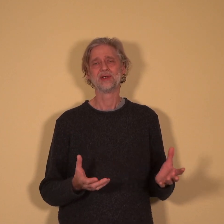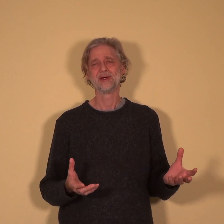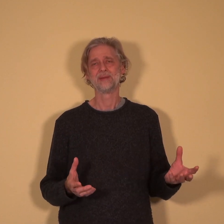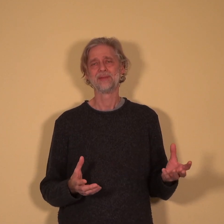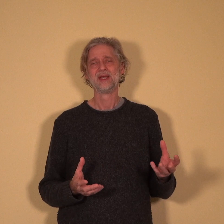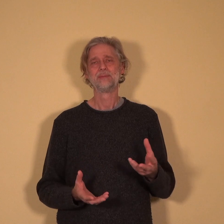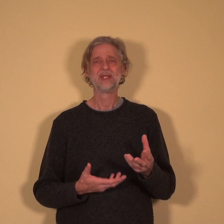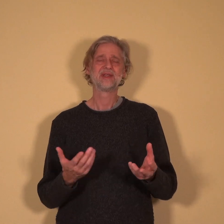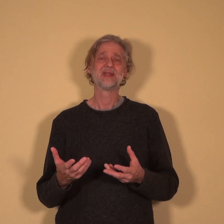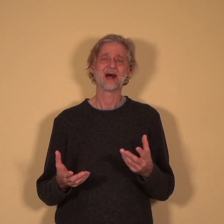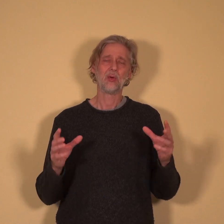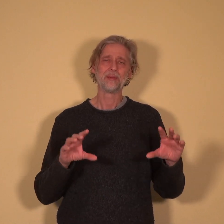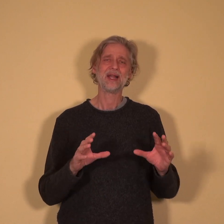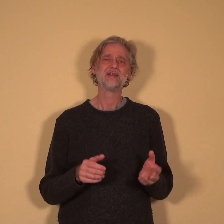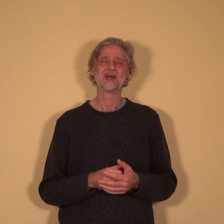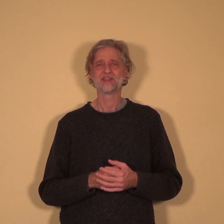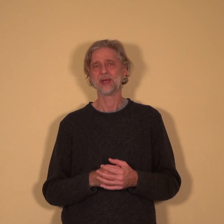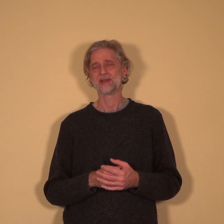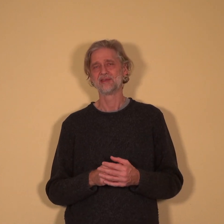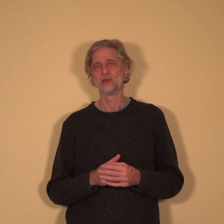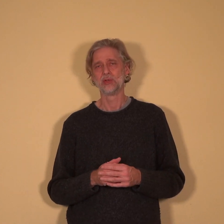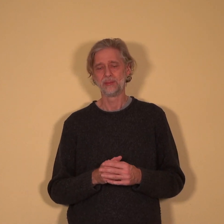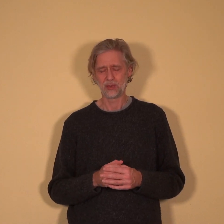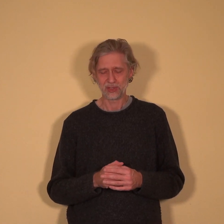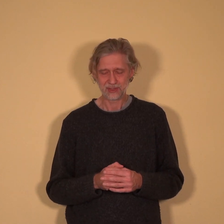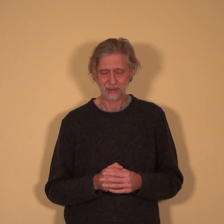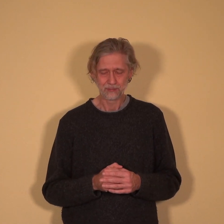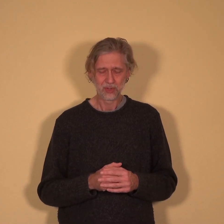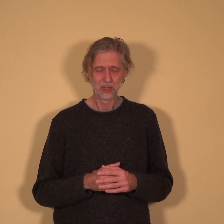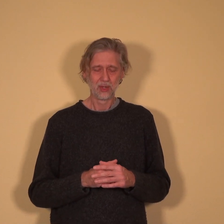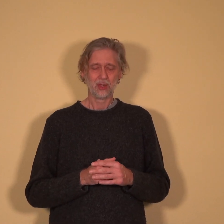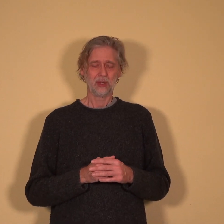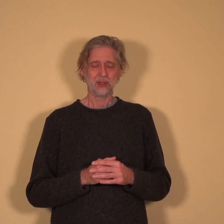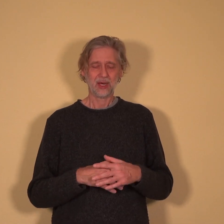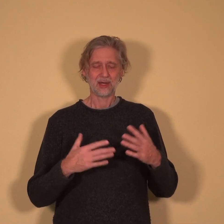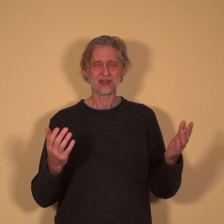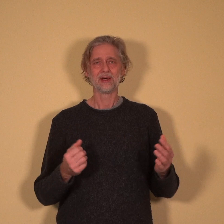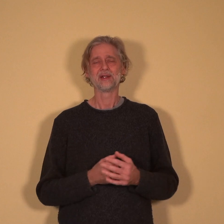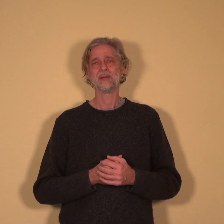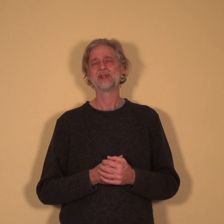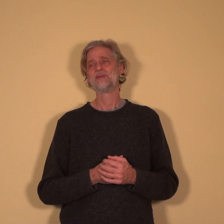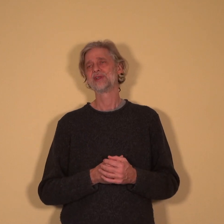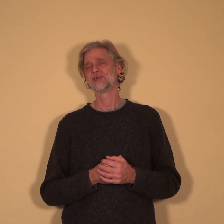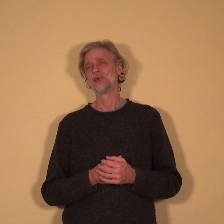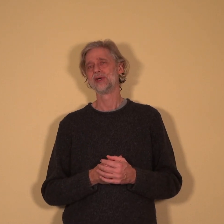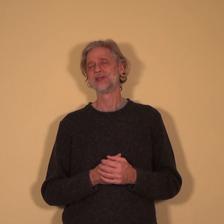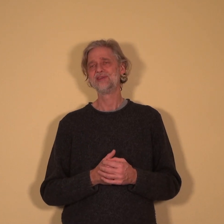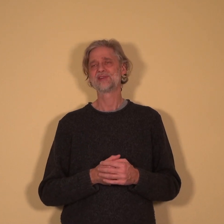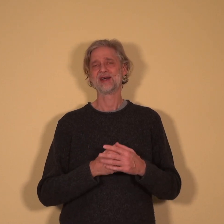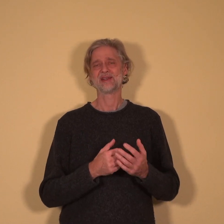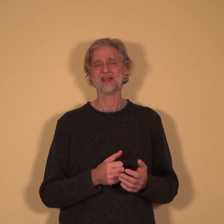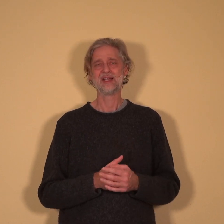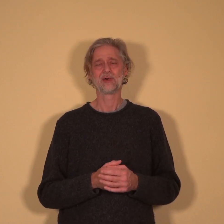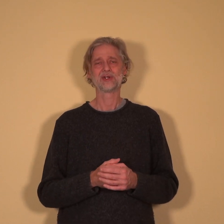Vorlesung bietet nicht den Raum, um alle diese Aspekte zu beleuchten. Ja, damit haben wir das für